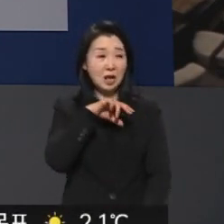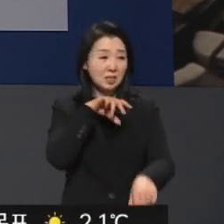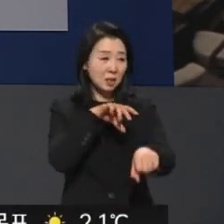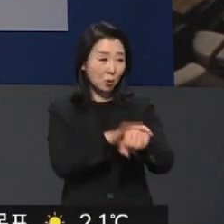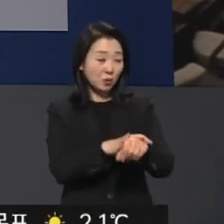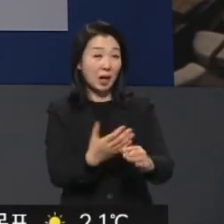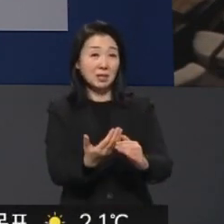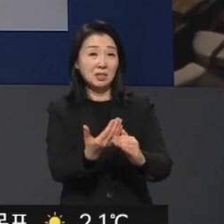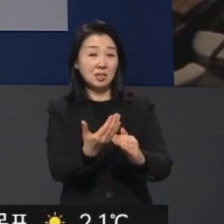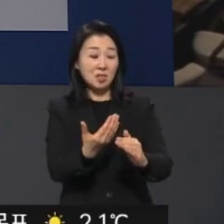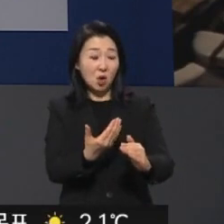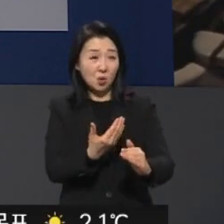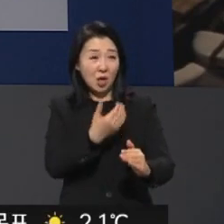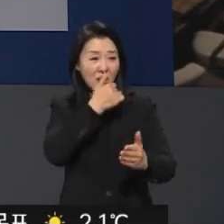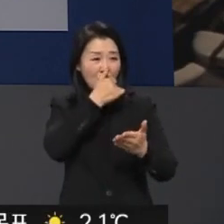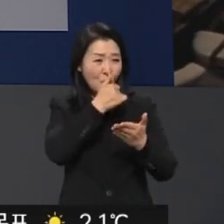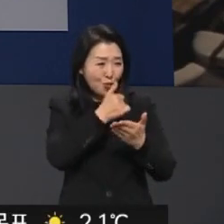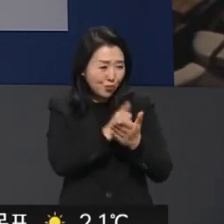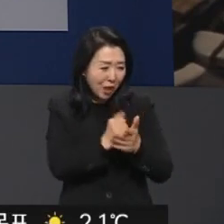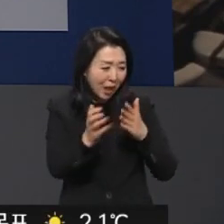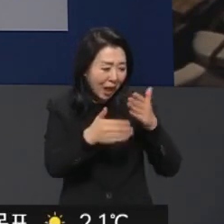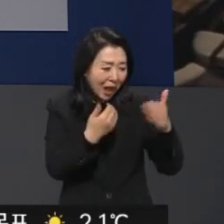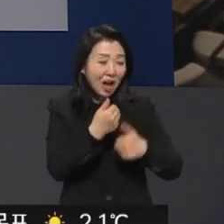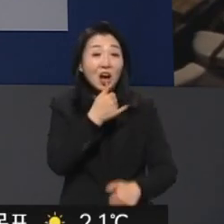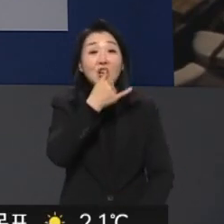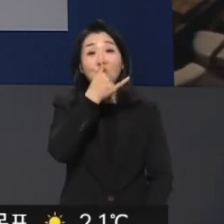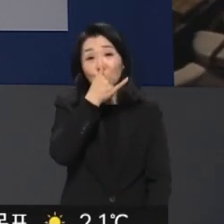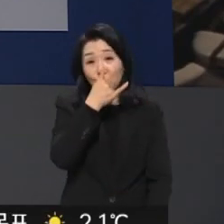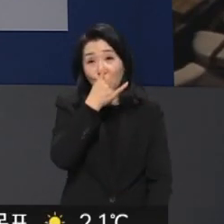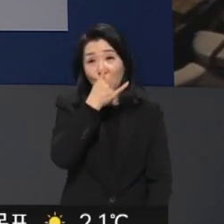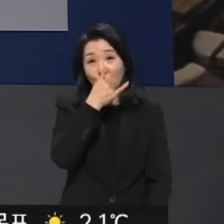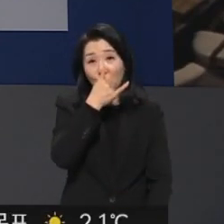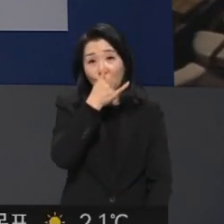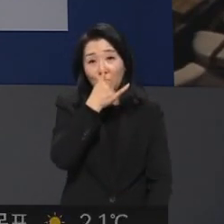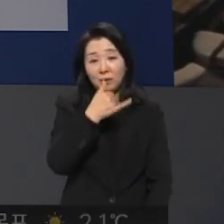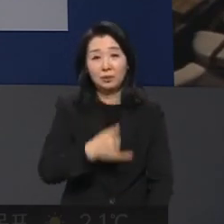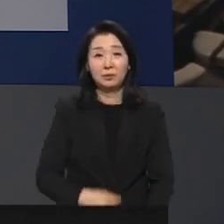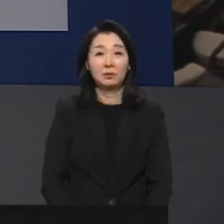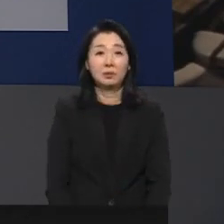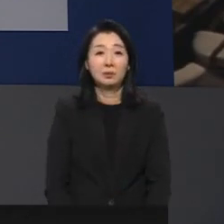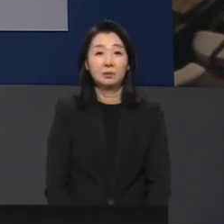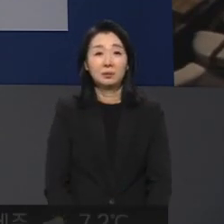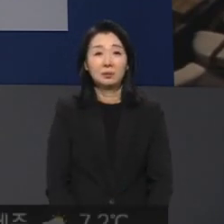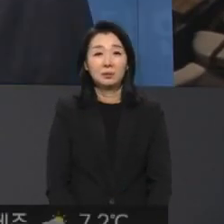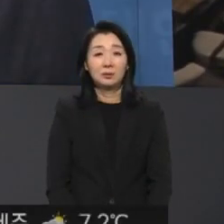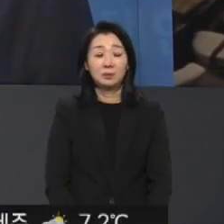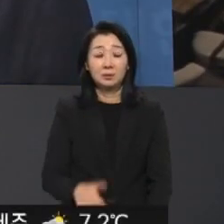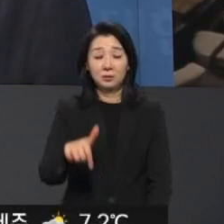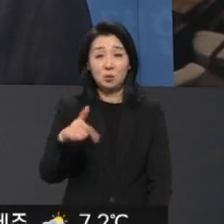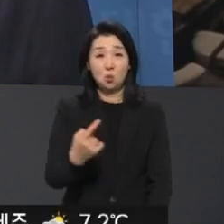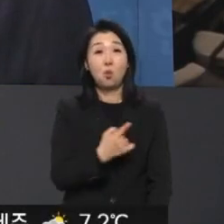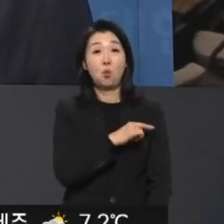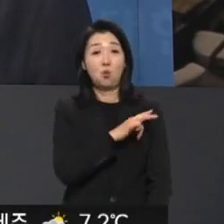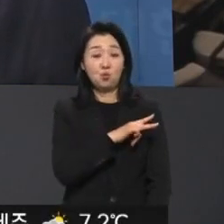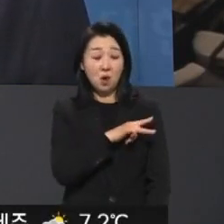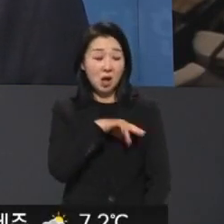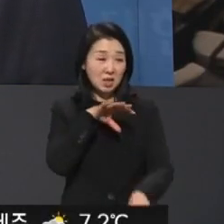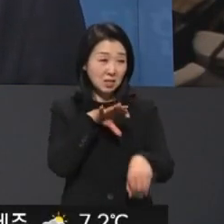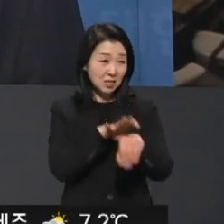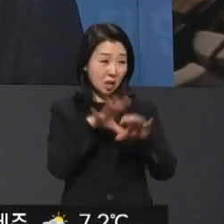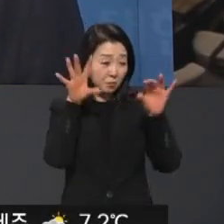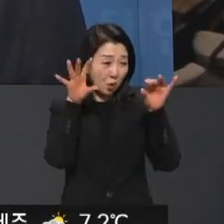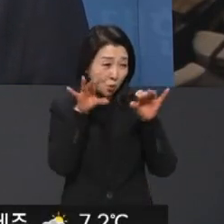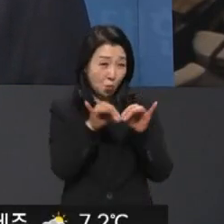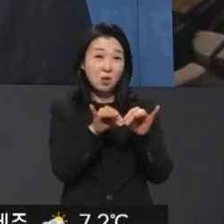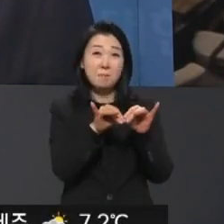전에 구체적인 혐의 사실들이 좀 더 드러나 있었다는 점도 차이가 있는데요. 무엇보다 이 노 의원의 체포동의안은